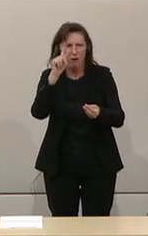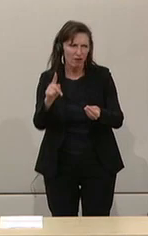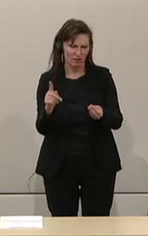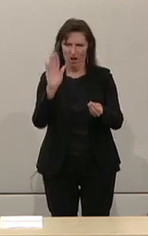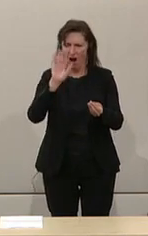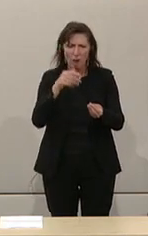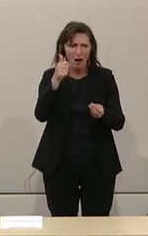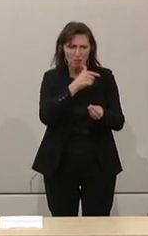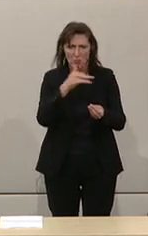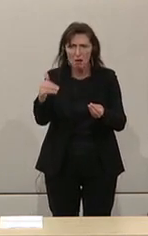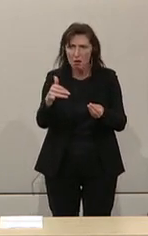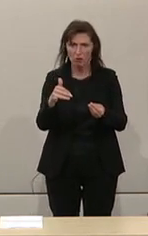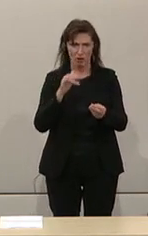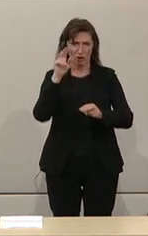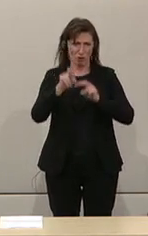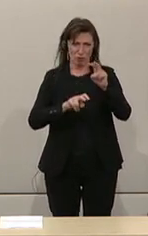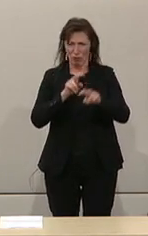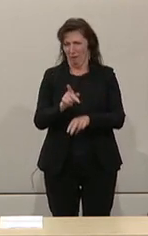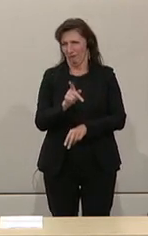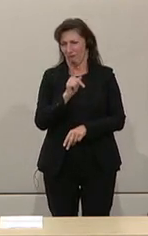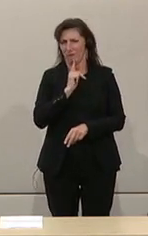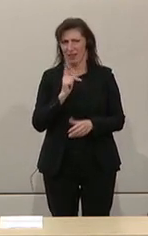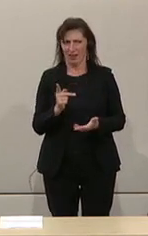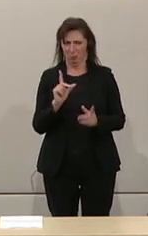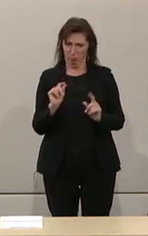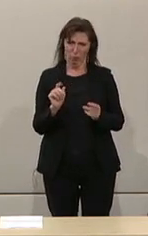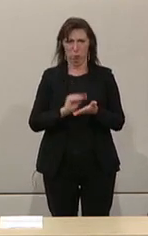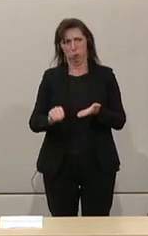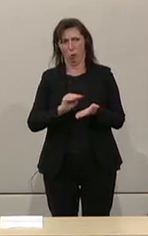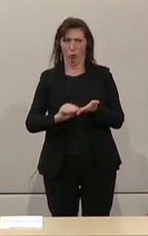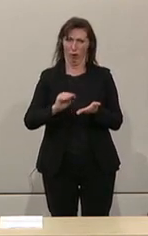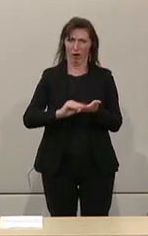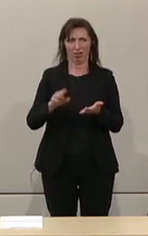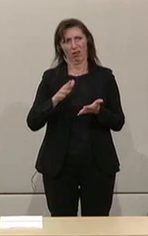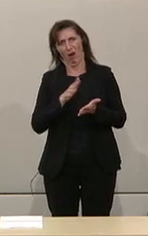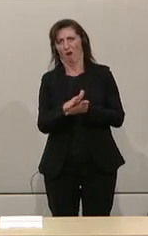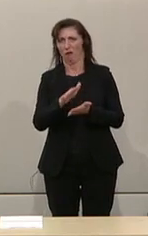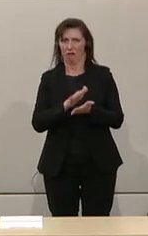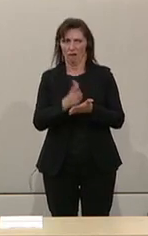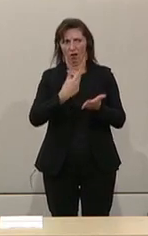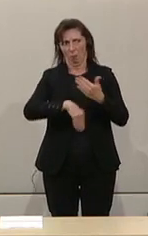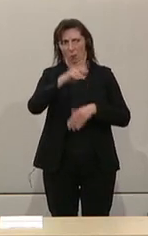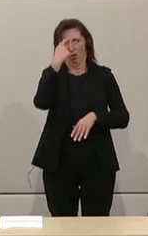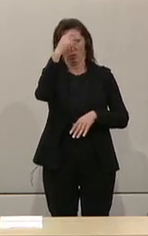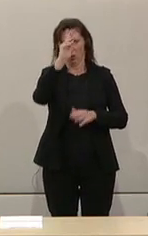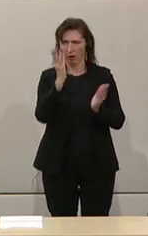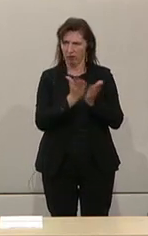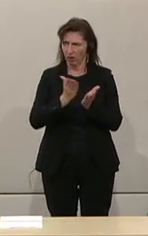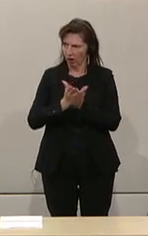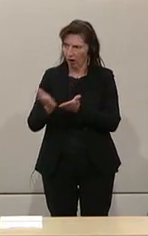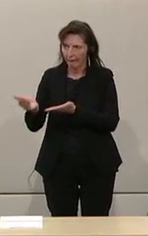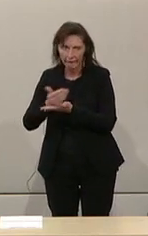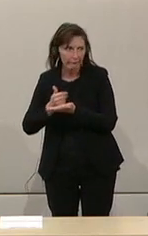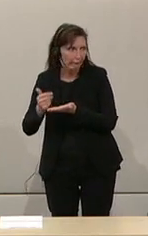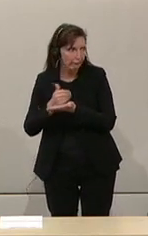1 Million wird das Steueraufkommen so gering sein, dass die Administration mehr kostet als das Mehraufkommen und sukzessive wird